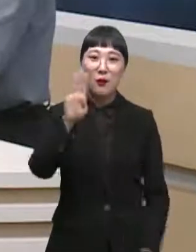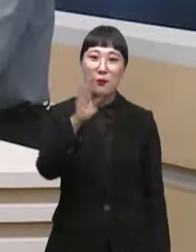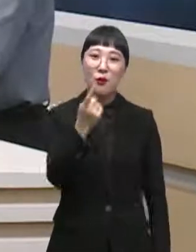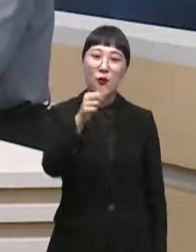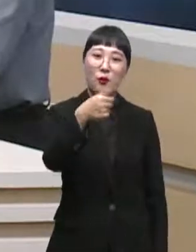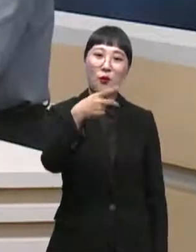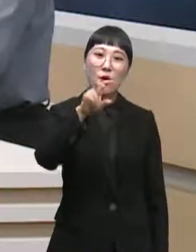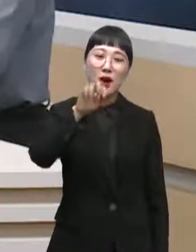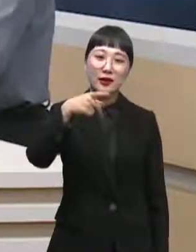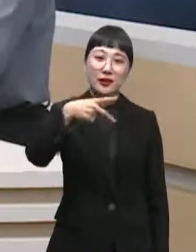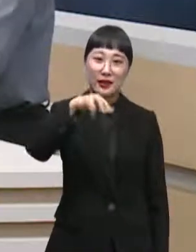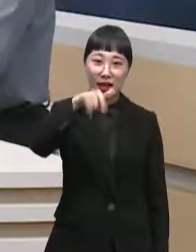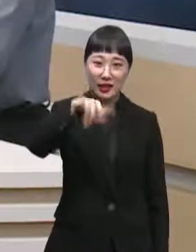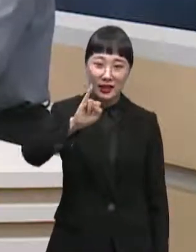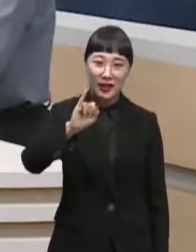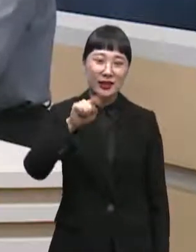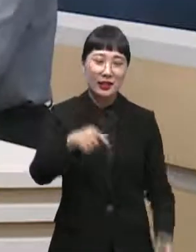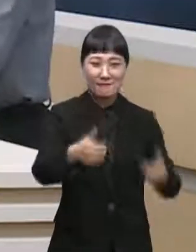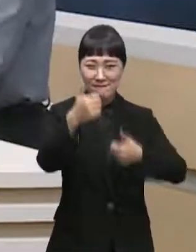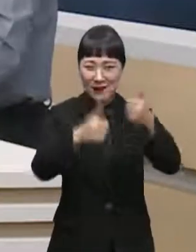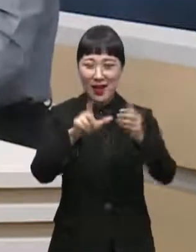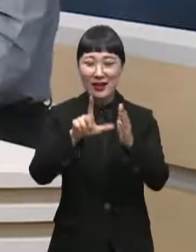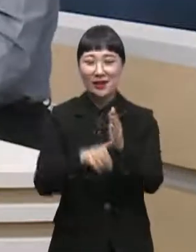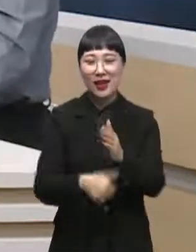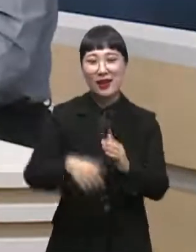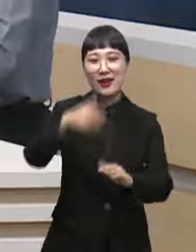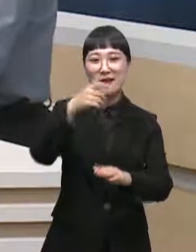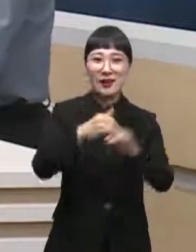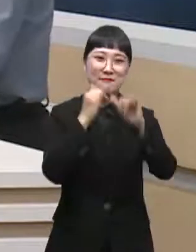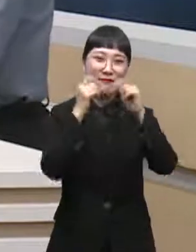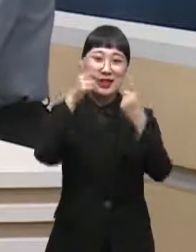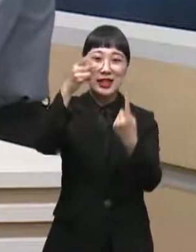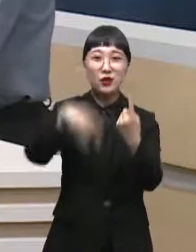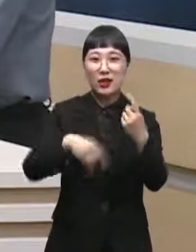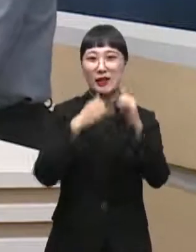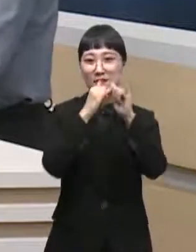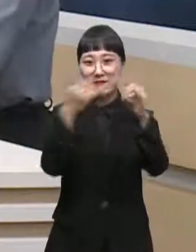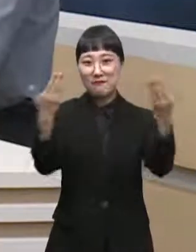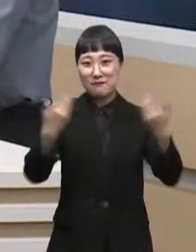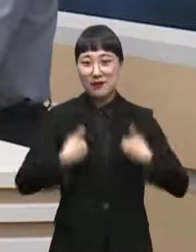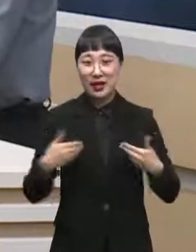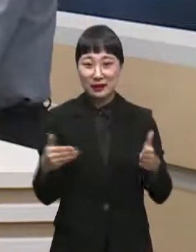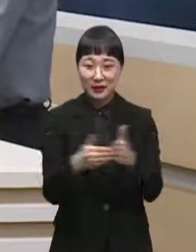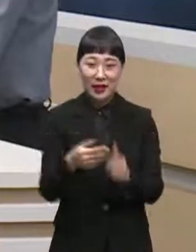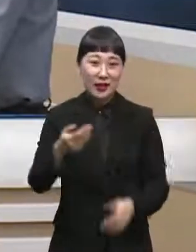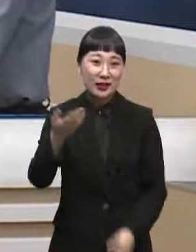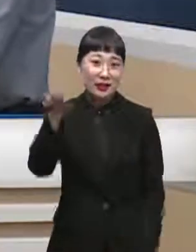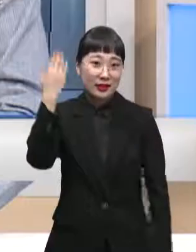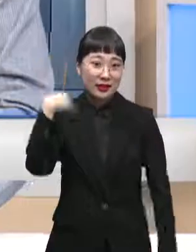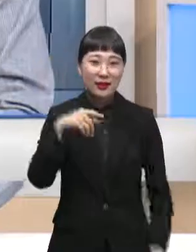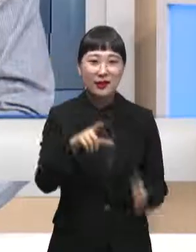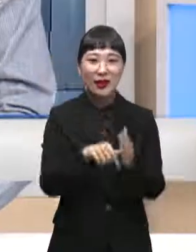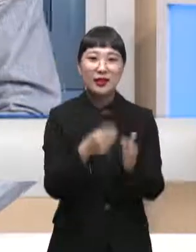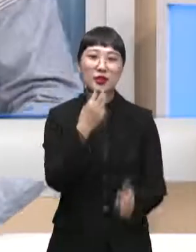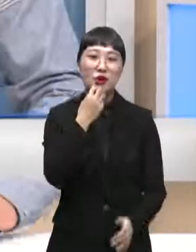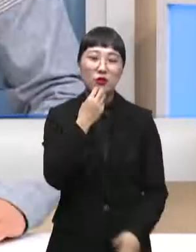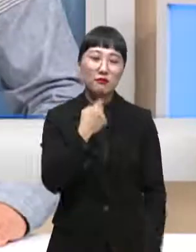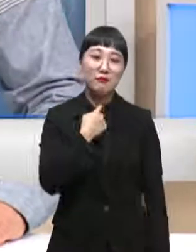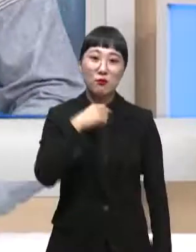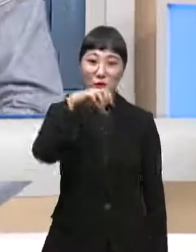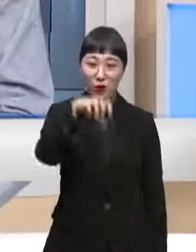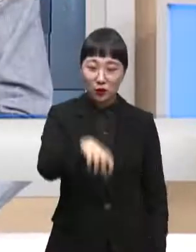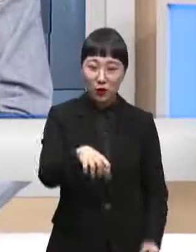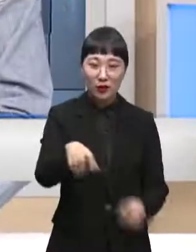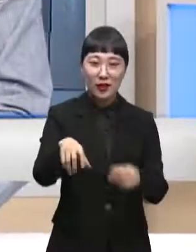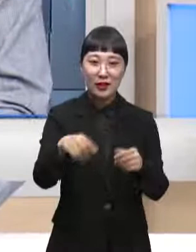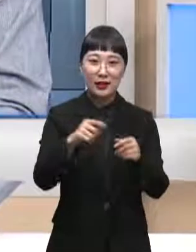102 정상에 올랐다고 합니다 자세히 전해주시죠 4 인천권 질환 2 서울 목동야구장에서 열린 제 48회 포항